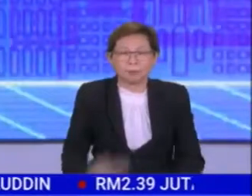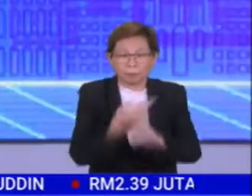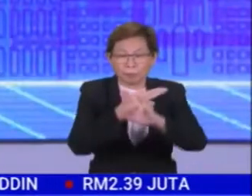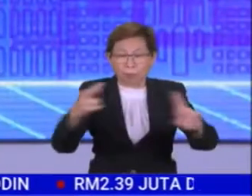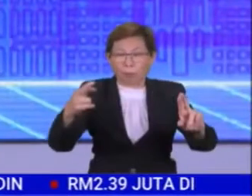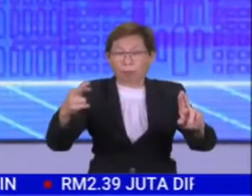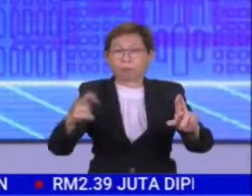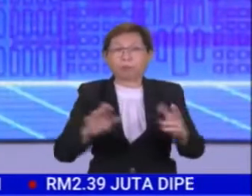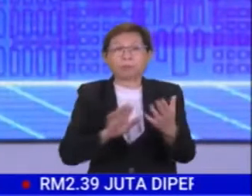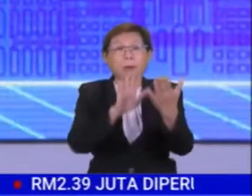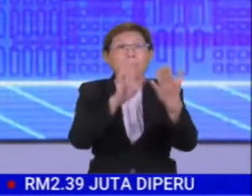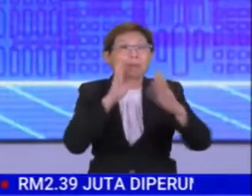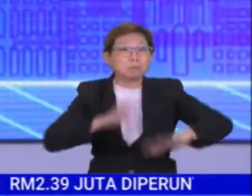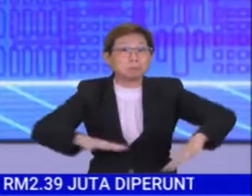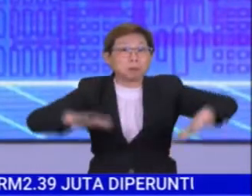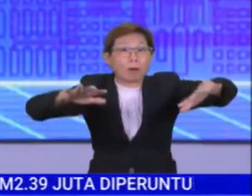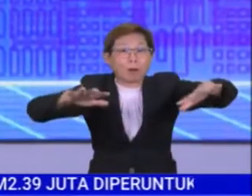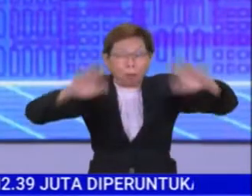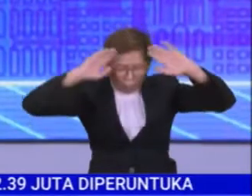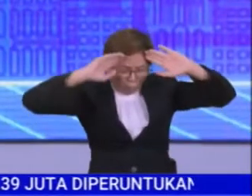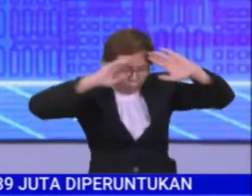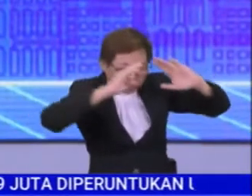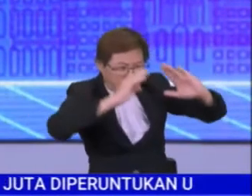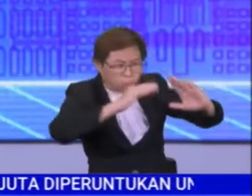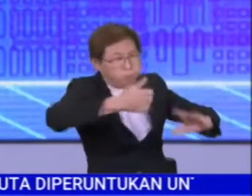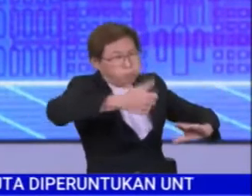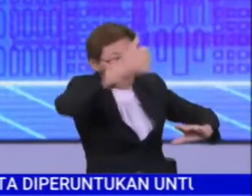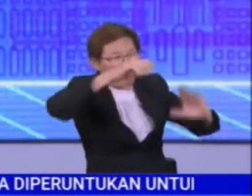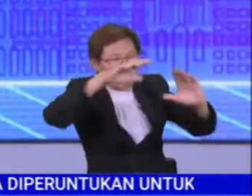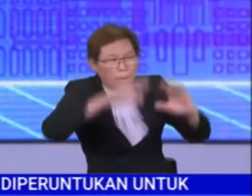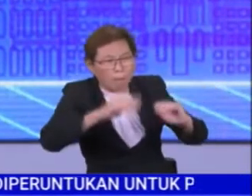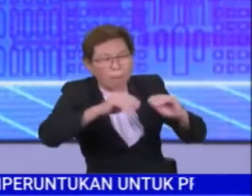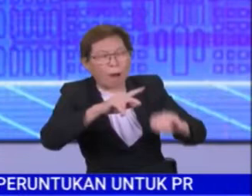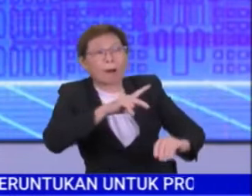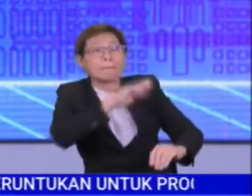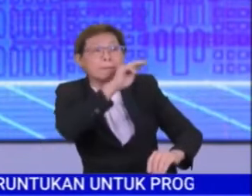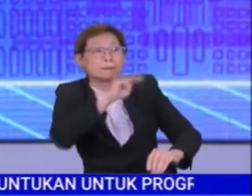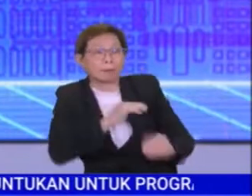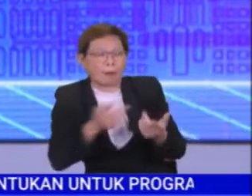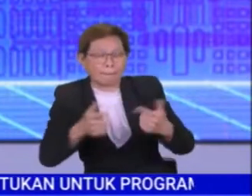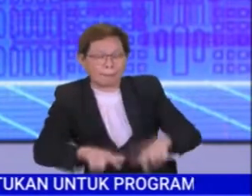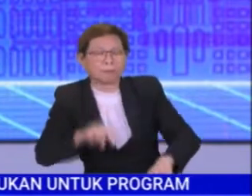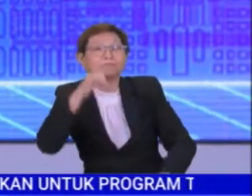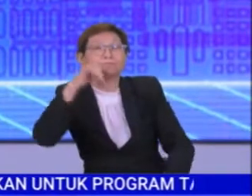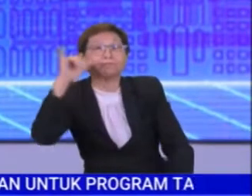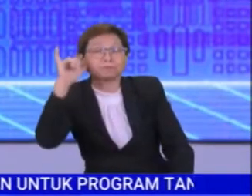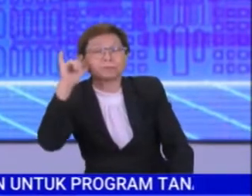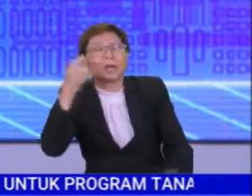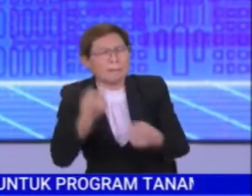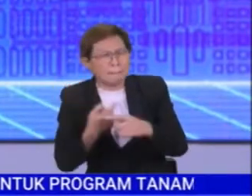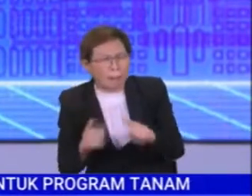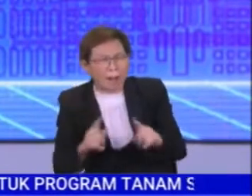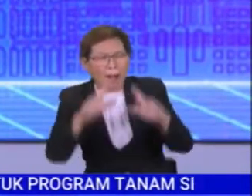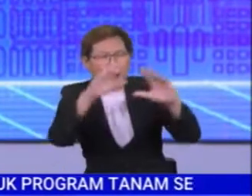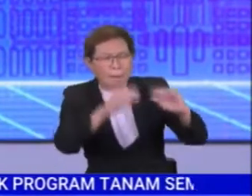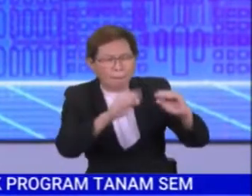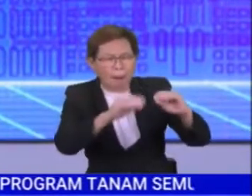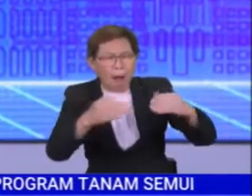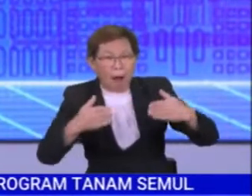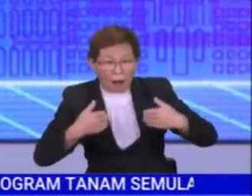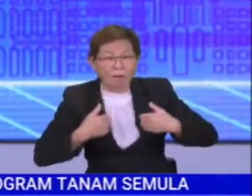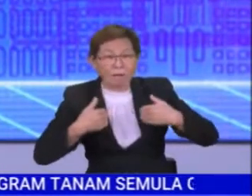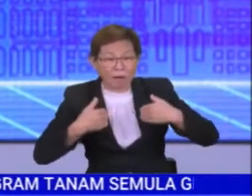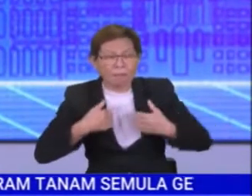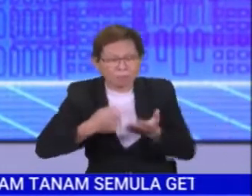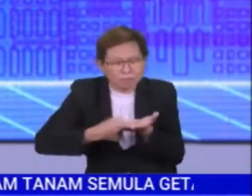Persediaan menghadapi bencana banjir menjadi tumpuan utama pada mesyuarat Kabinet yang berlangsung semalam. Bagaimanapun, mesyuarat turut tidak